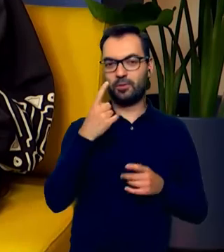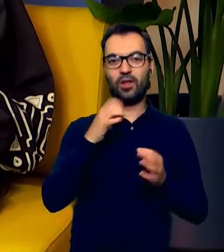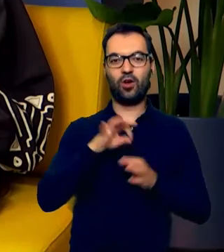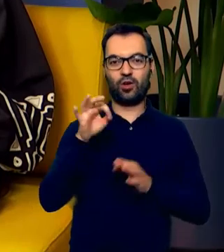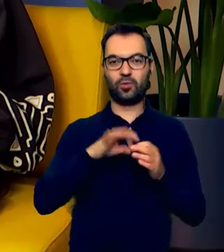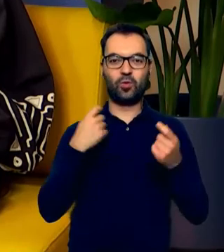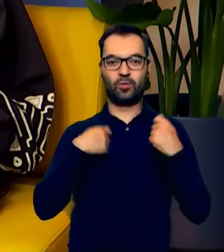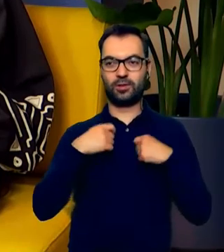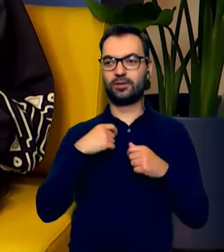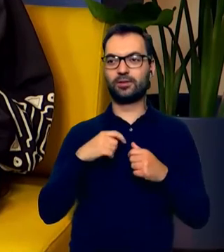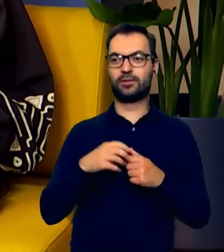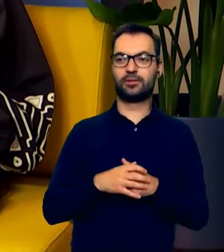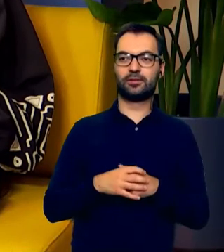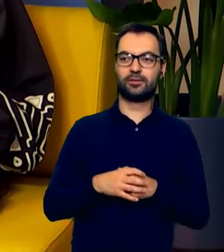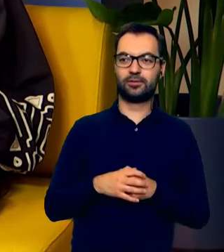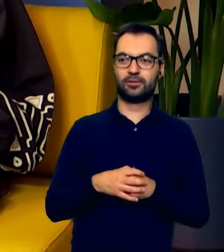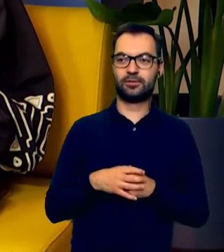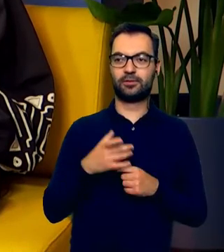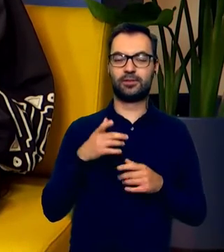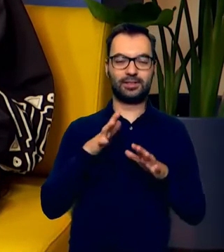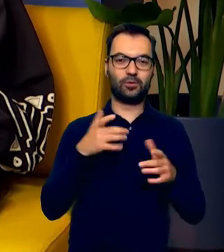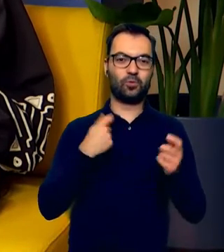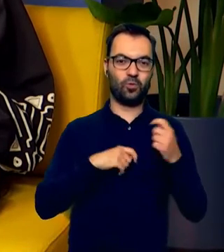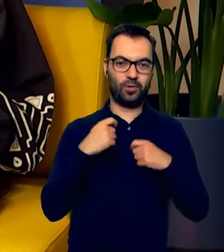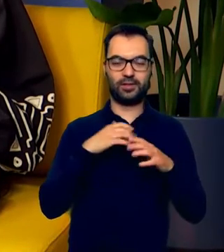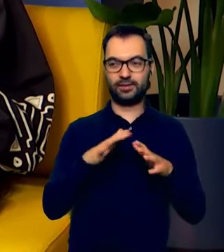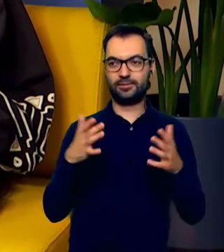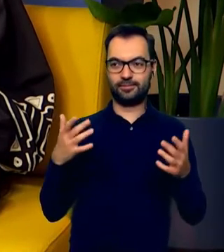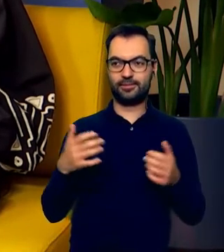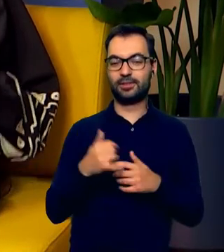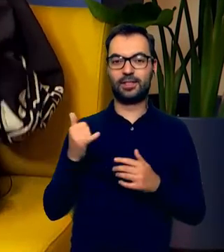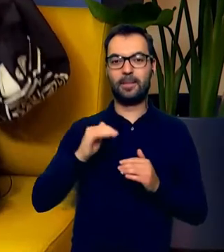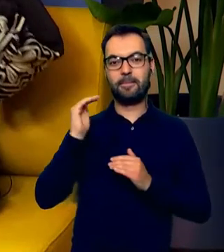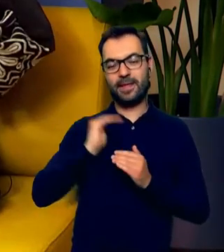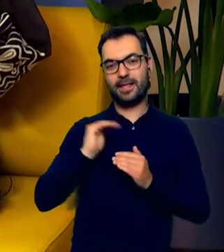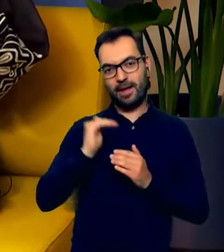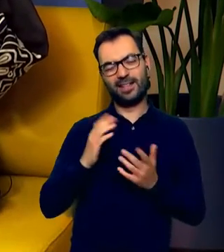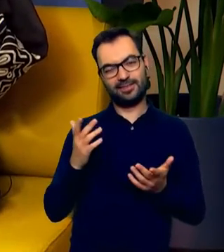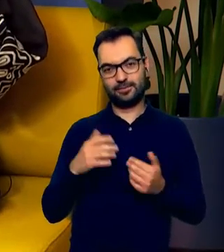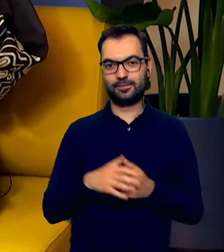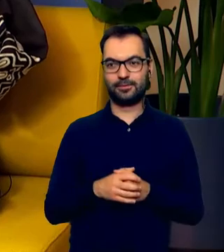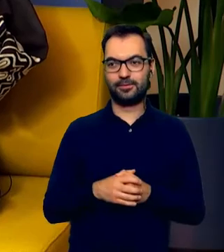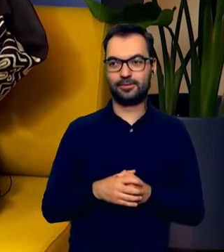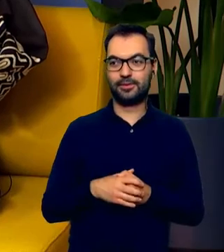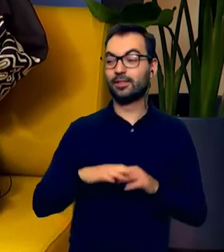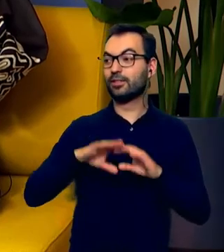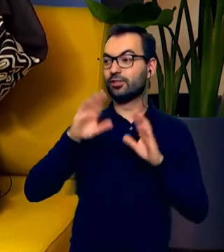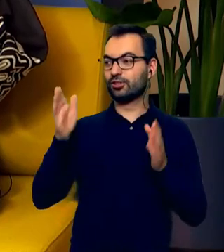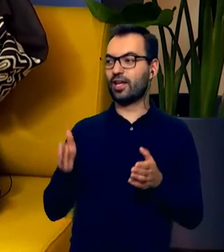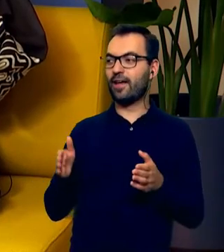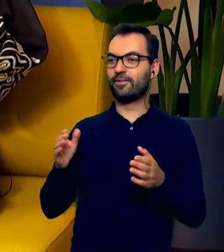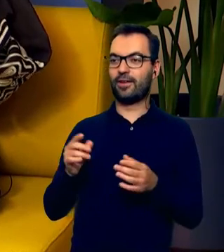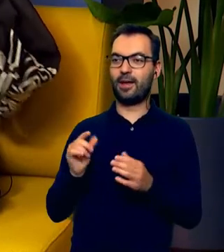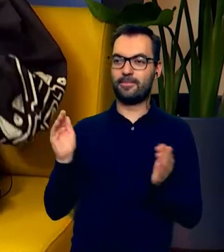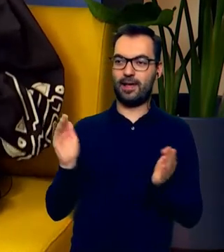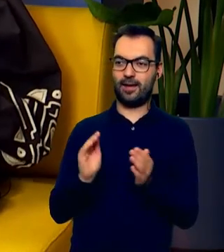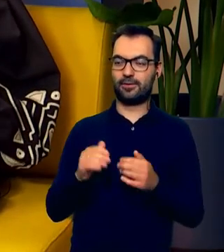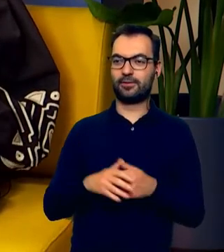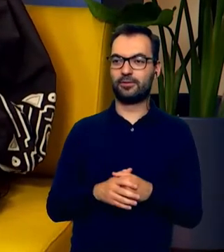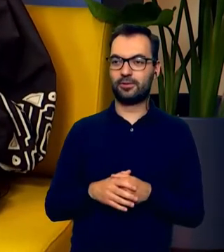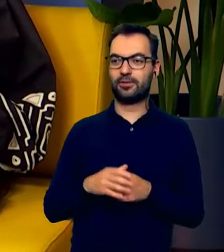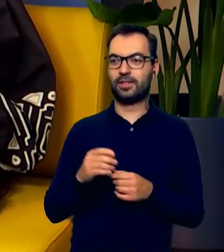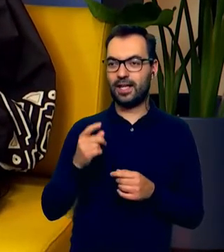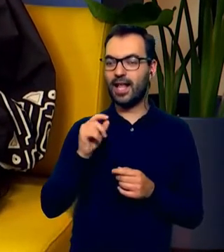po prostu nie musieć mieć tylu ubrań, wiesz, bo zawsze taki minimalizm Szafa kapsułkowa.